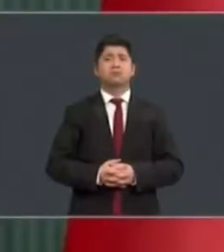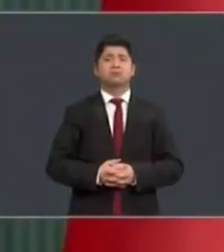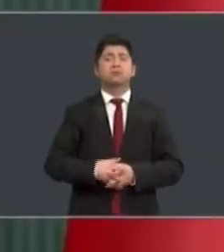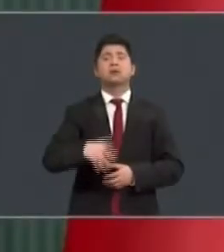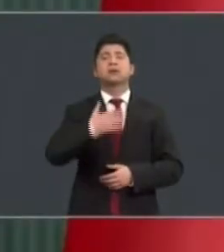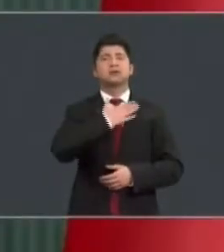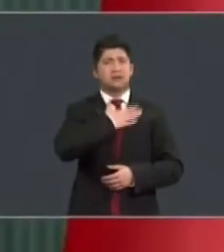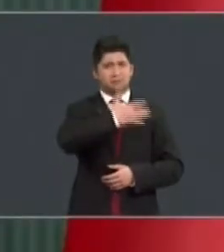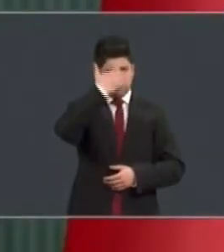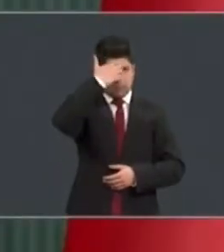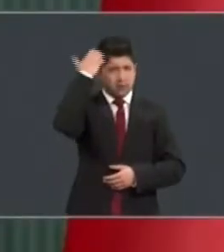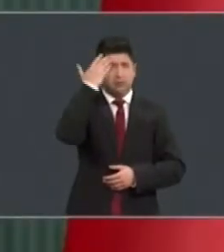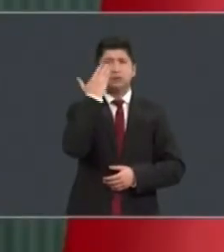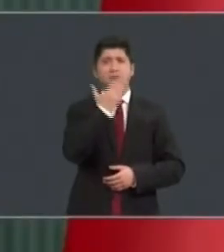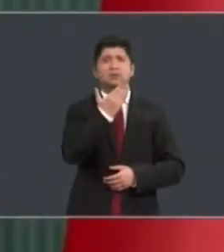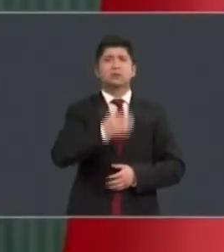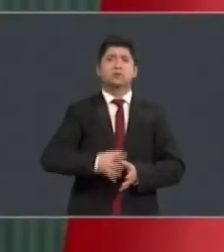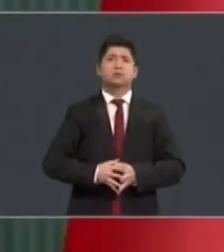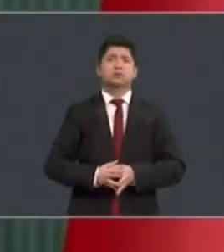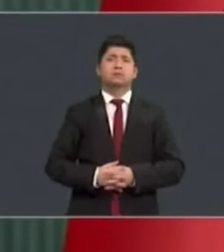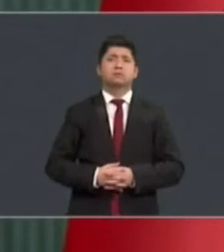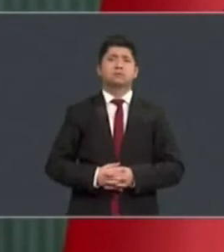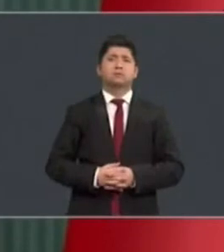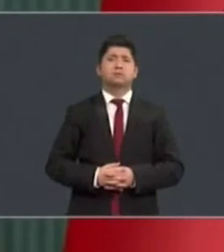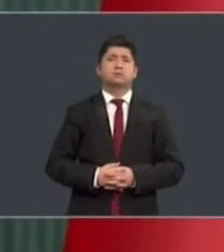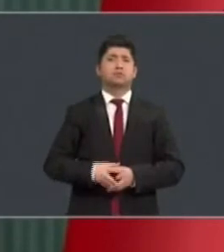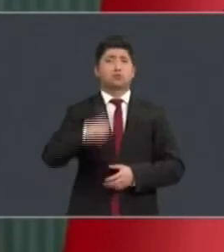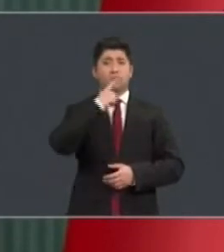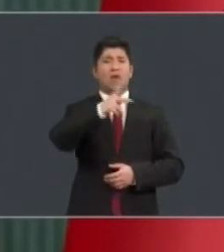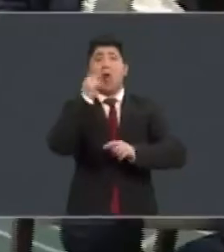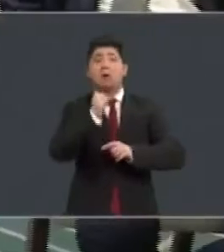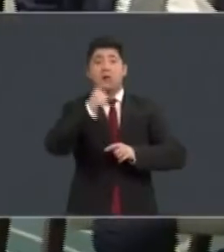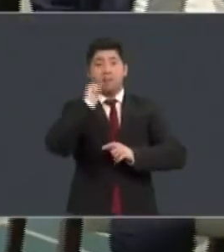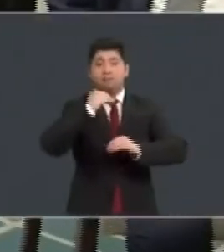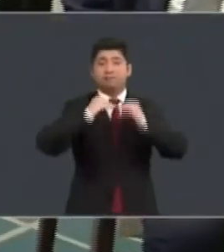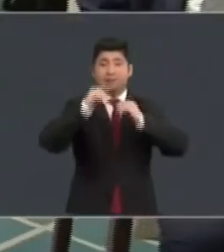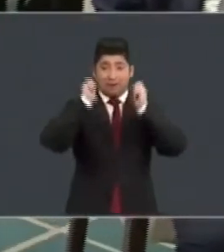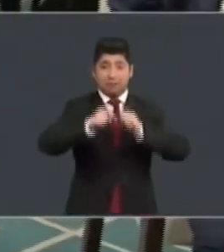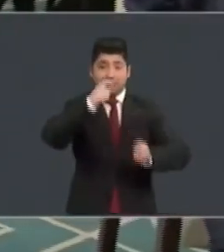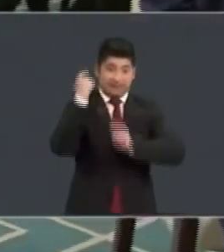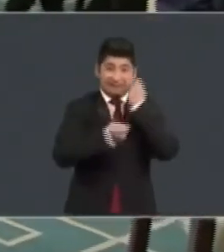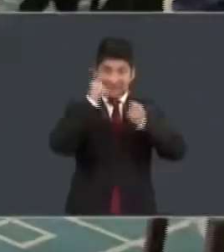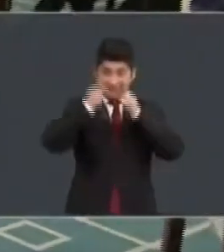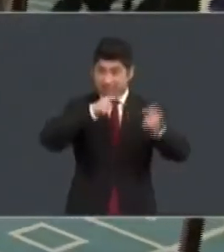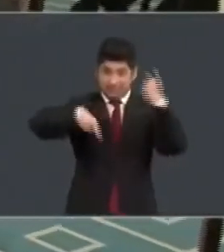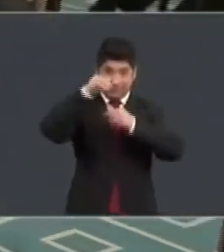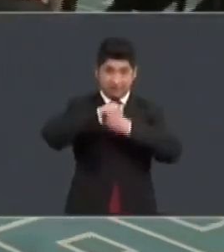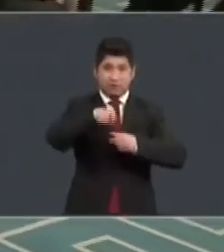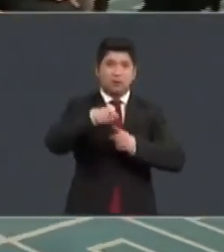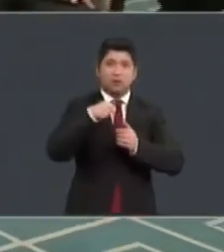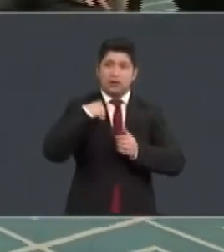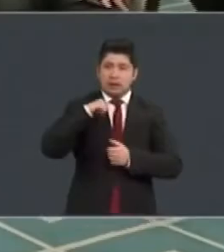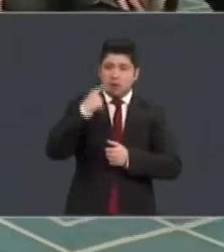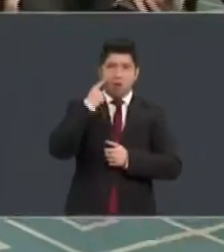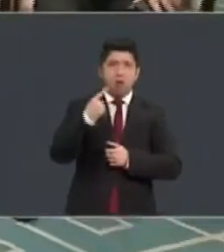สัปดาห์ที่แล้วได้เรียกร้องต่อผู้นำโลกให้ช่วยกันต่อต้านอิสราเอลถ้าย้อนกลับไปไม่กี่เดือนก่อนทาง